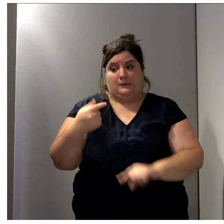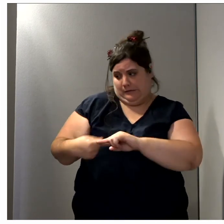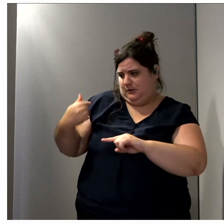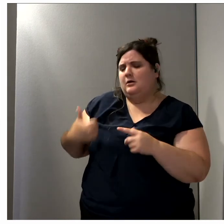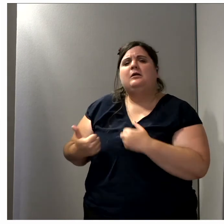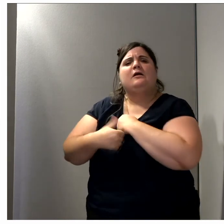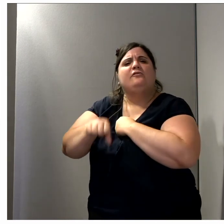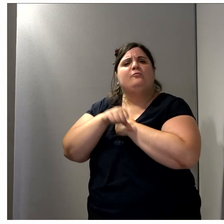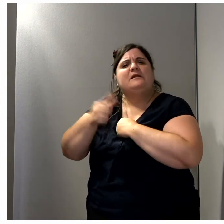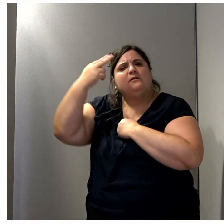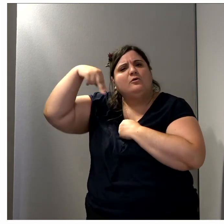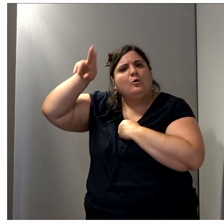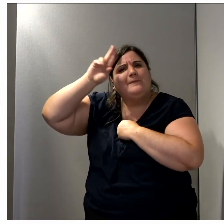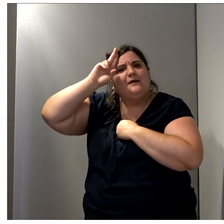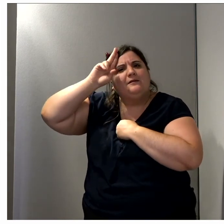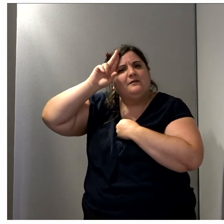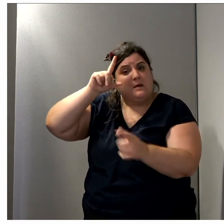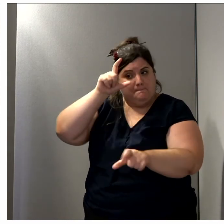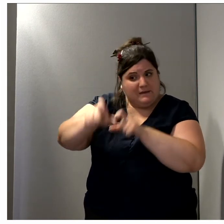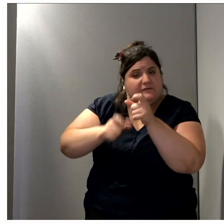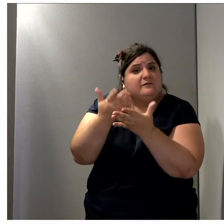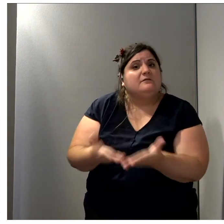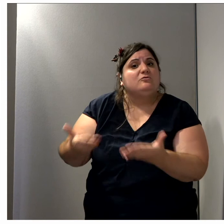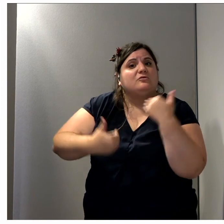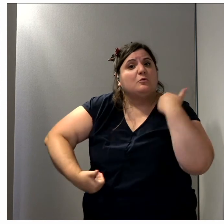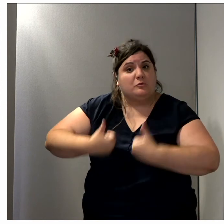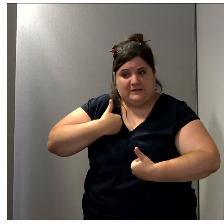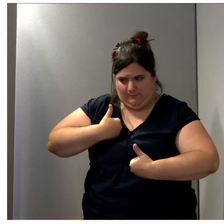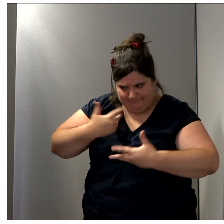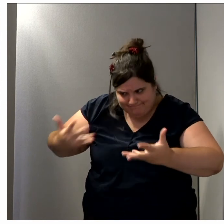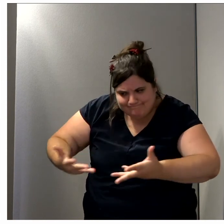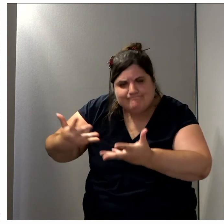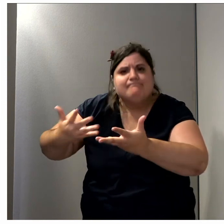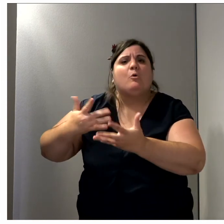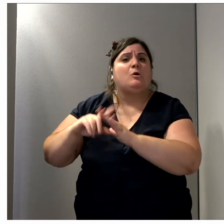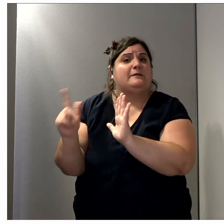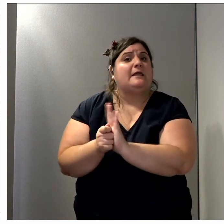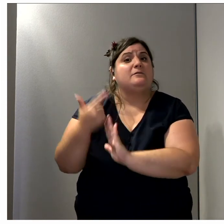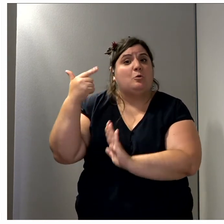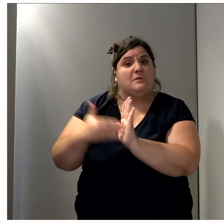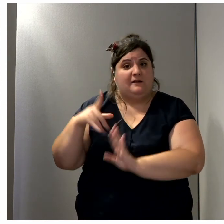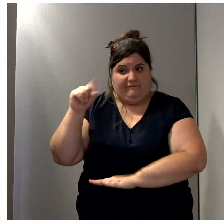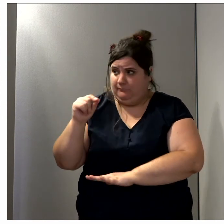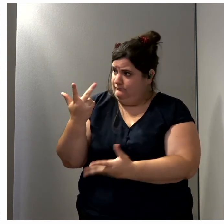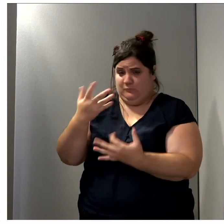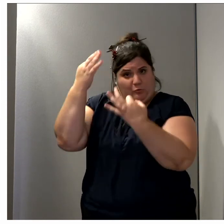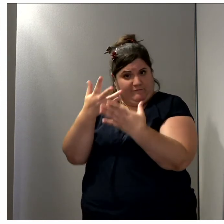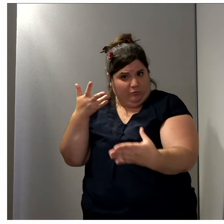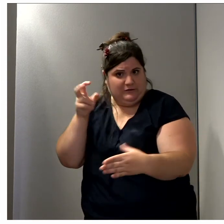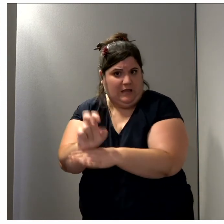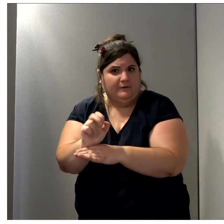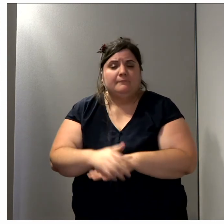de l'emploi, pour l'emploi des personnes handicapées en 2020. Donc c'est une solution tout à fait